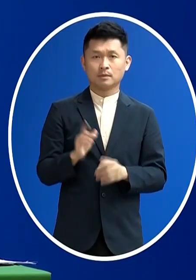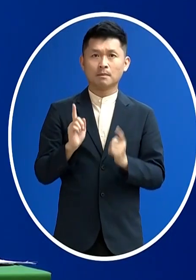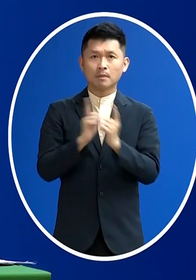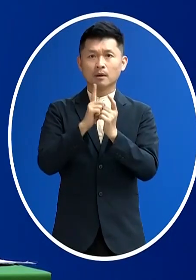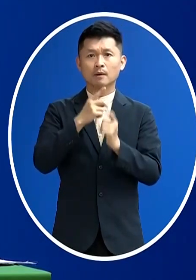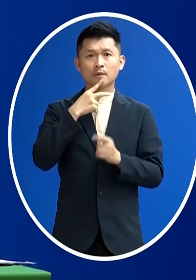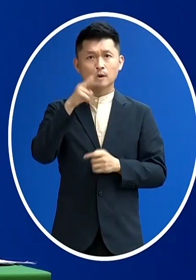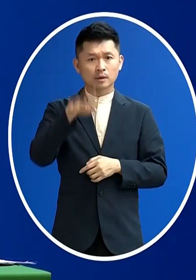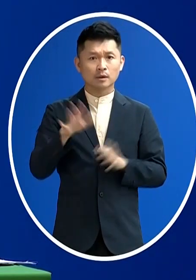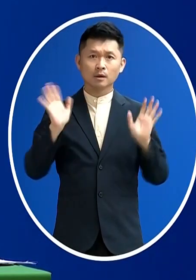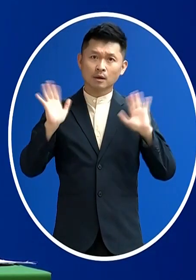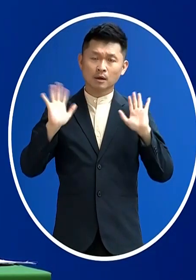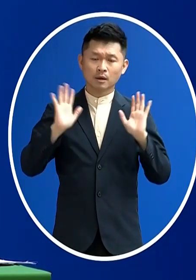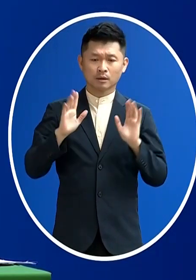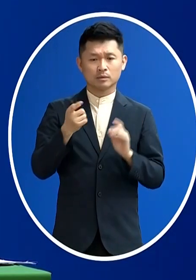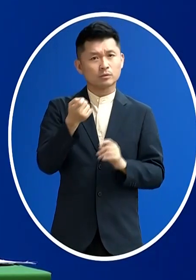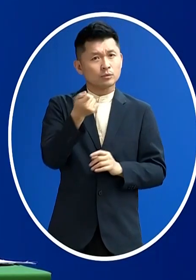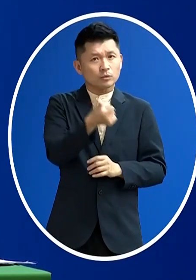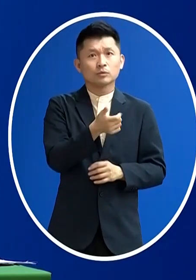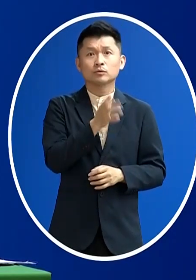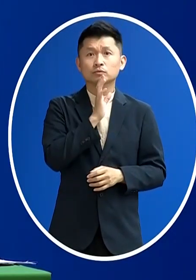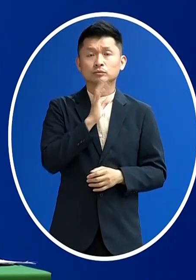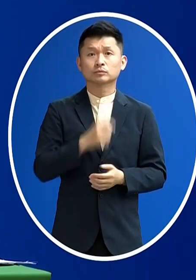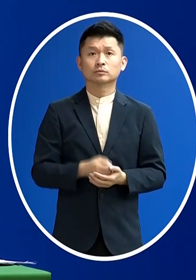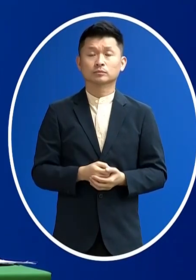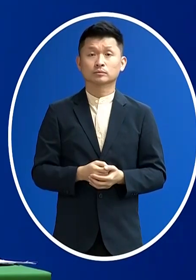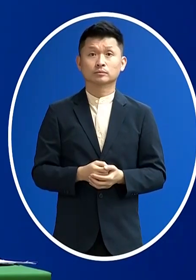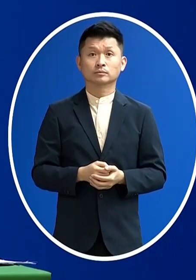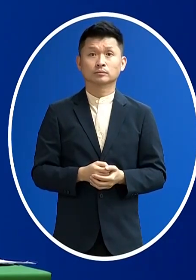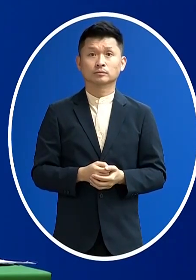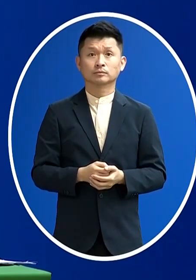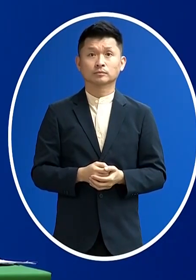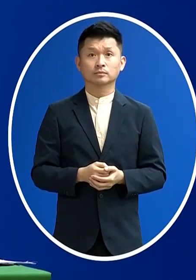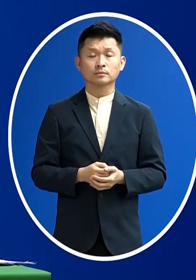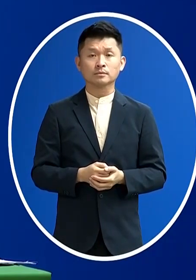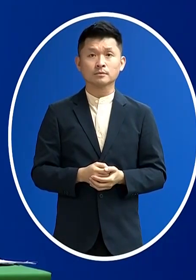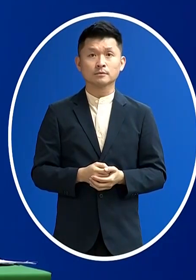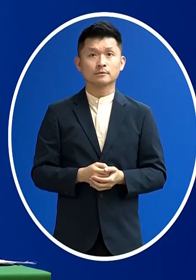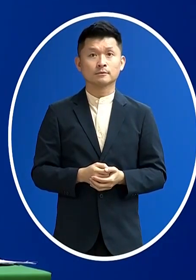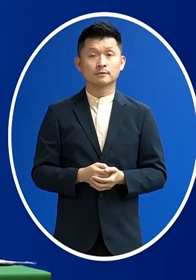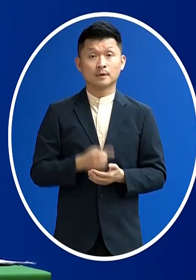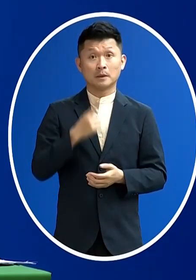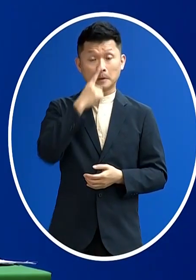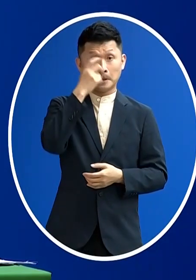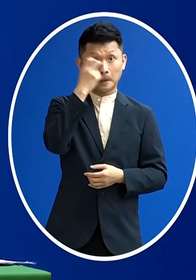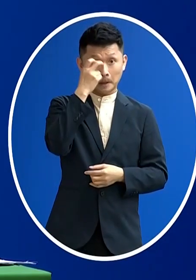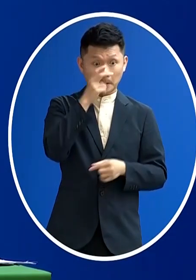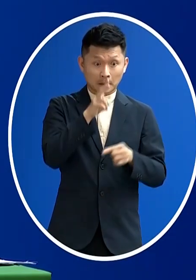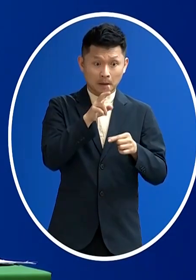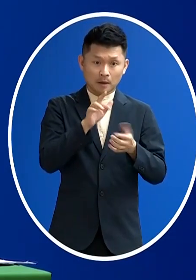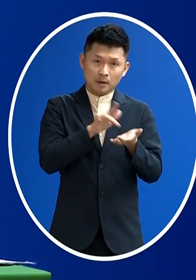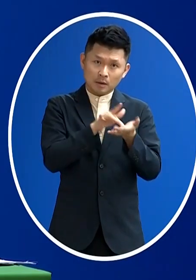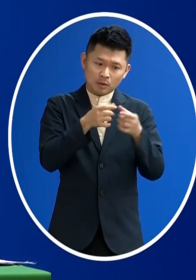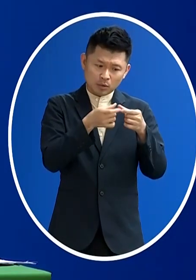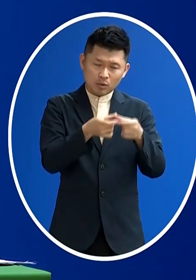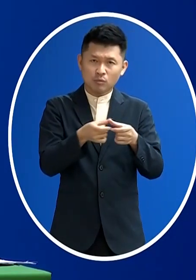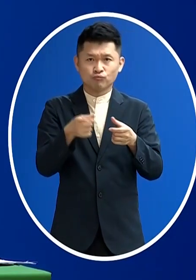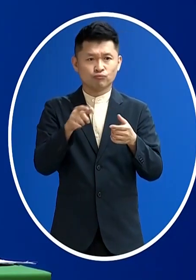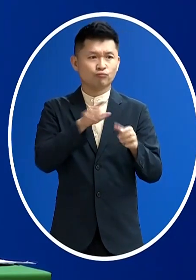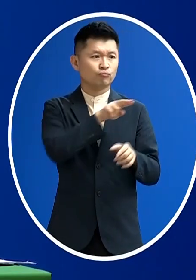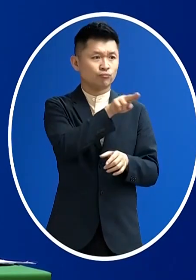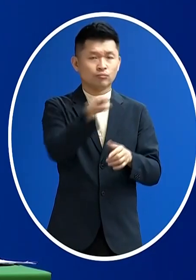2岁的小朋友，2岁以下小朋友，因为目前来讲他并没有合适这个使用的快筛试剂，所以目前我们的规定